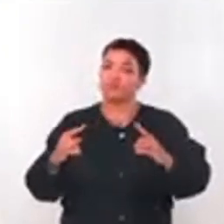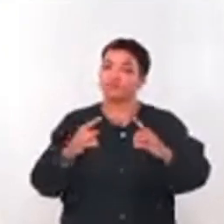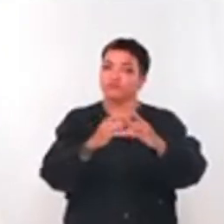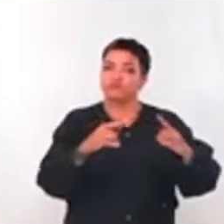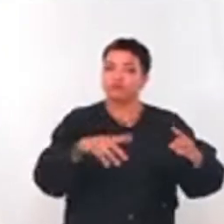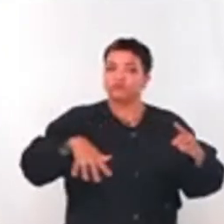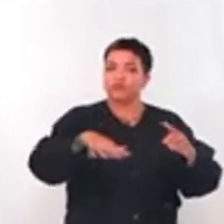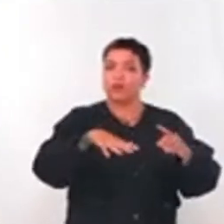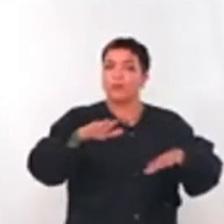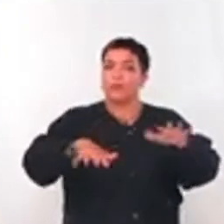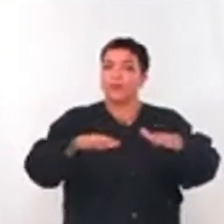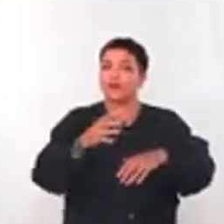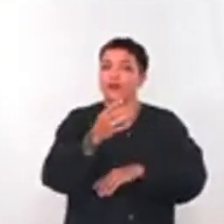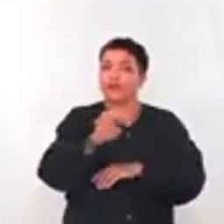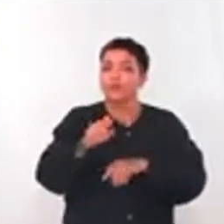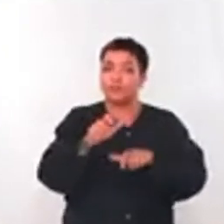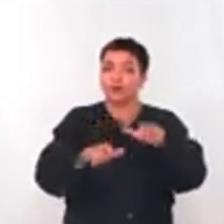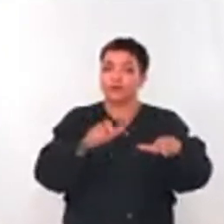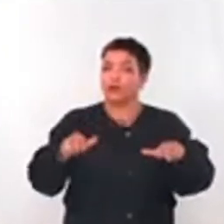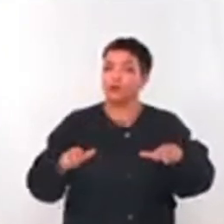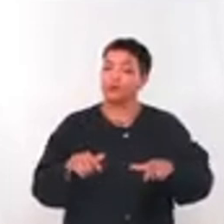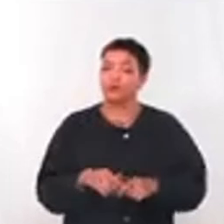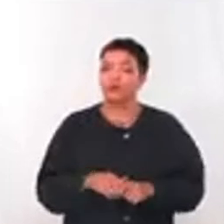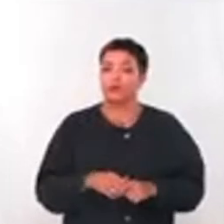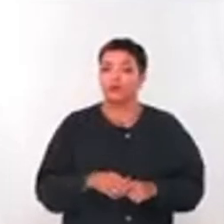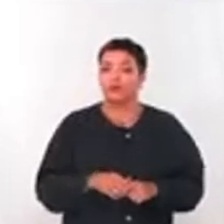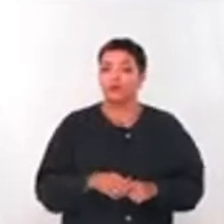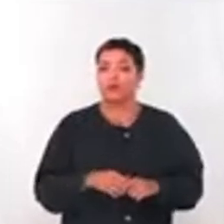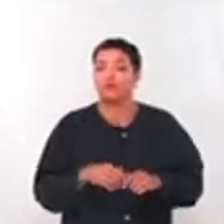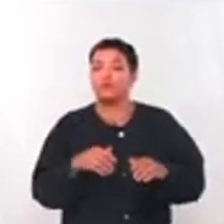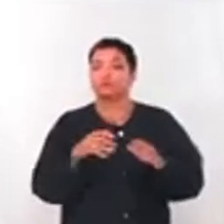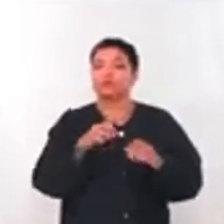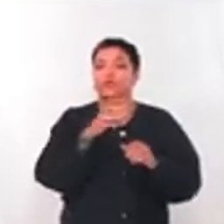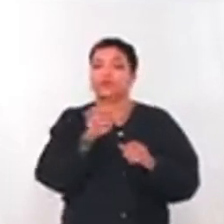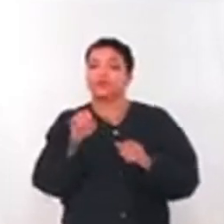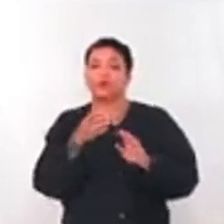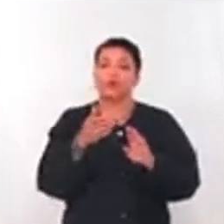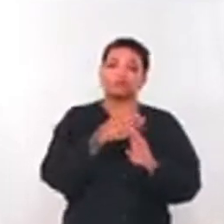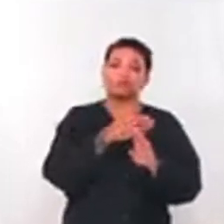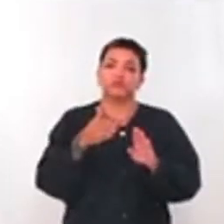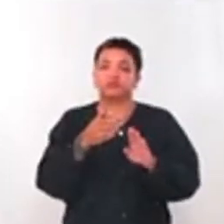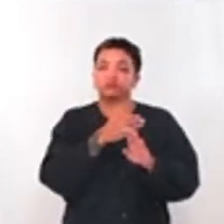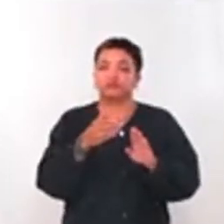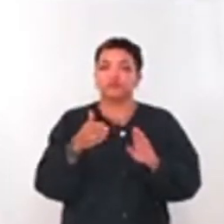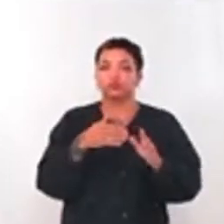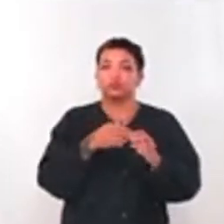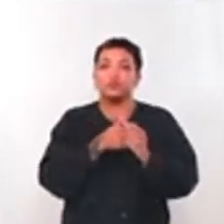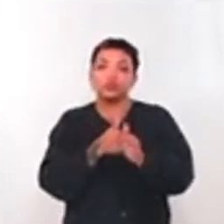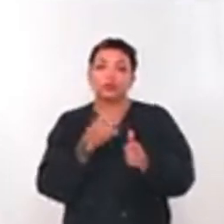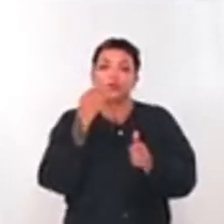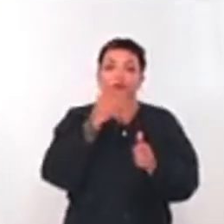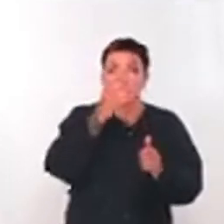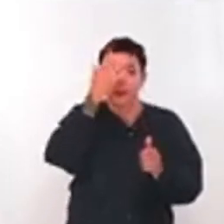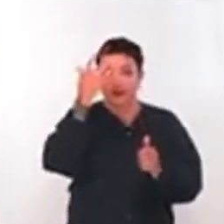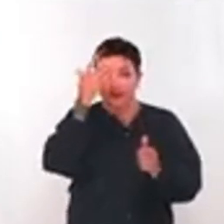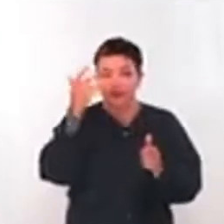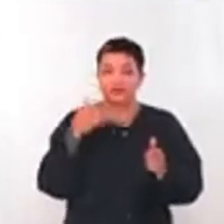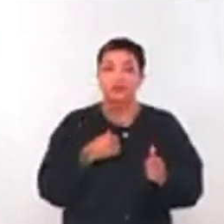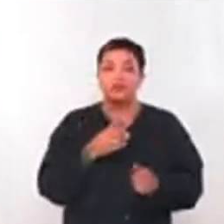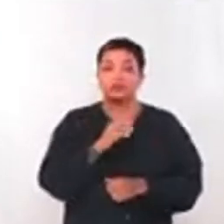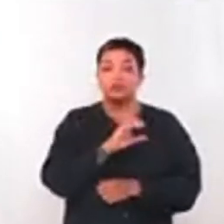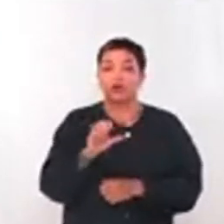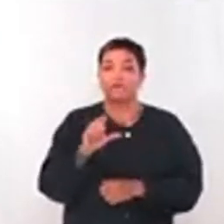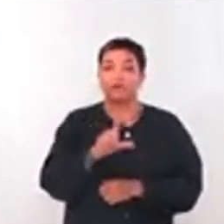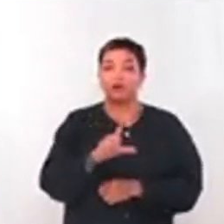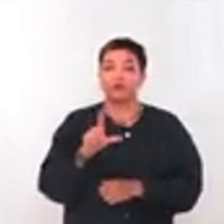autour de 400 personnes, un peu plus, un peu moins suivant les saisons, puisqu'on sait que ça varie beaucoup, dont 122 enfants.